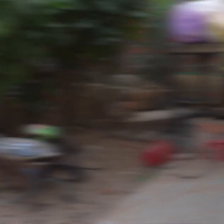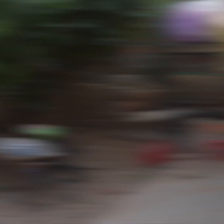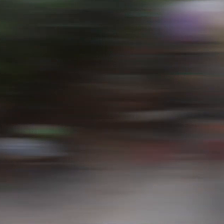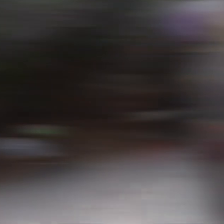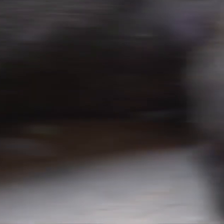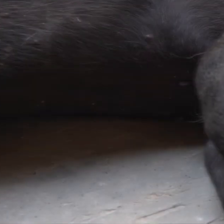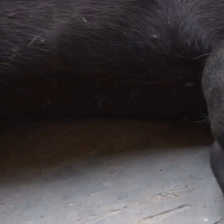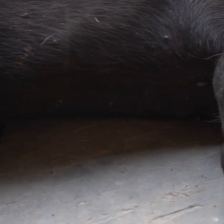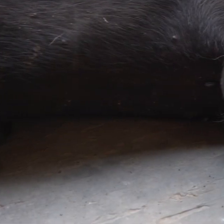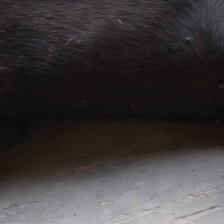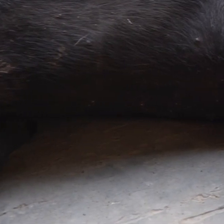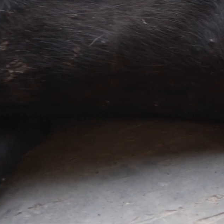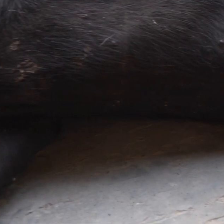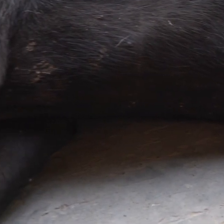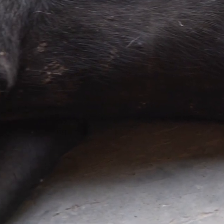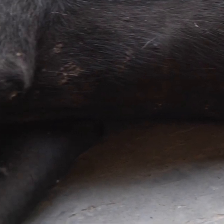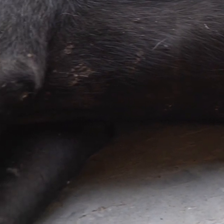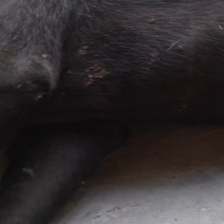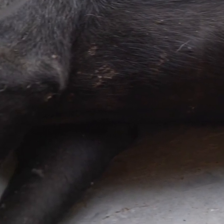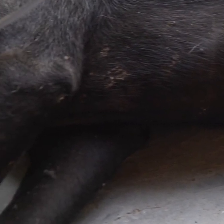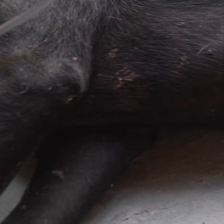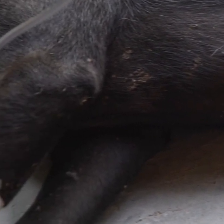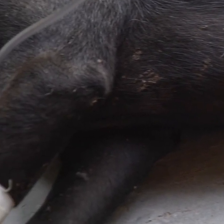ឆ្កែ